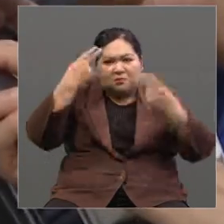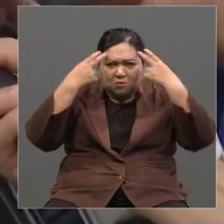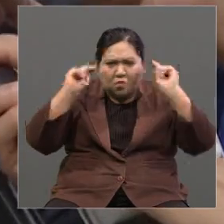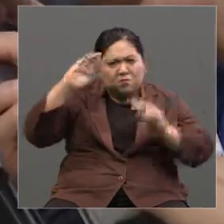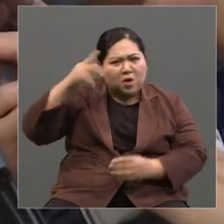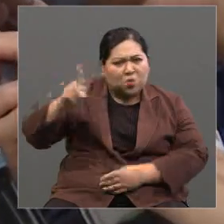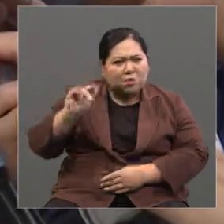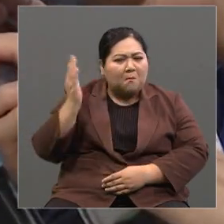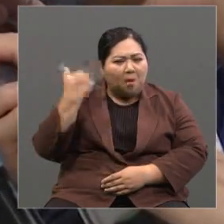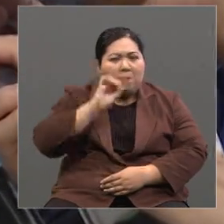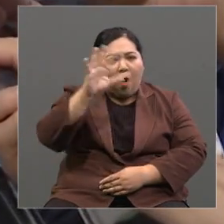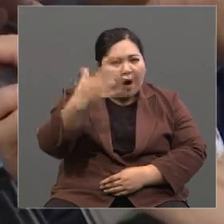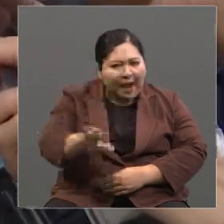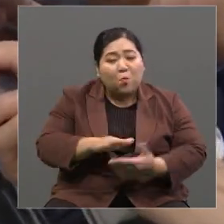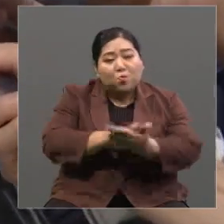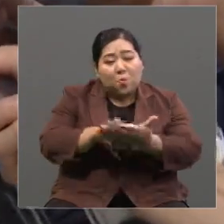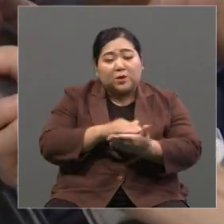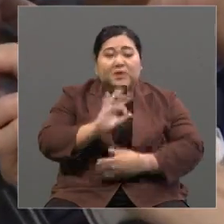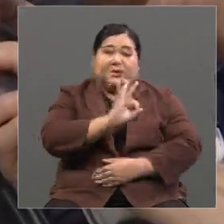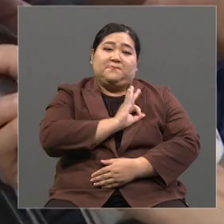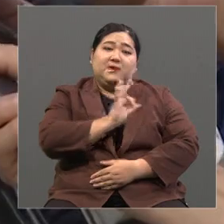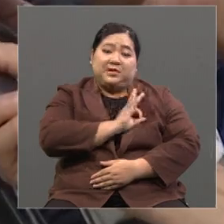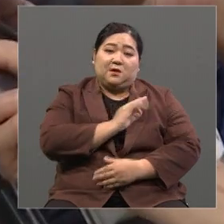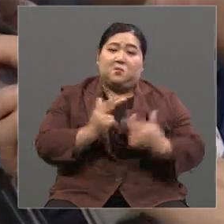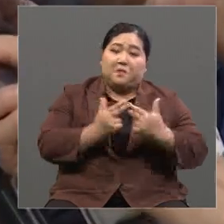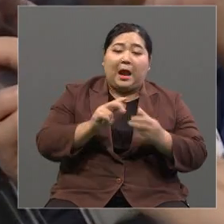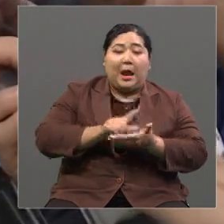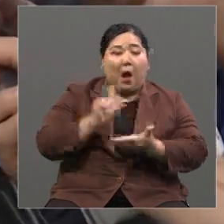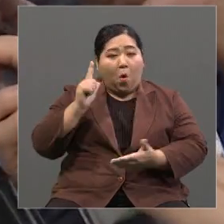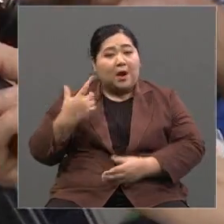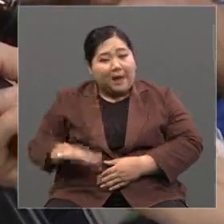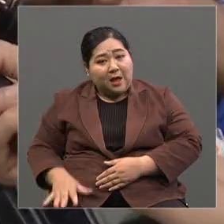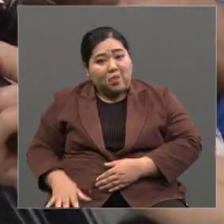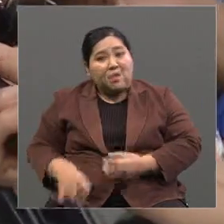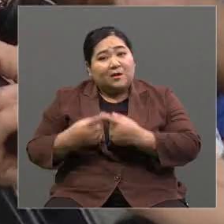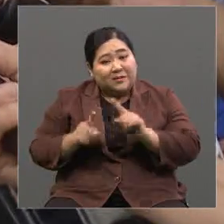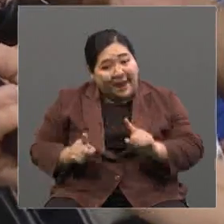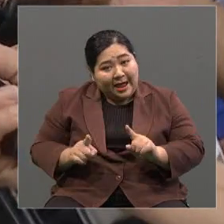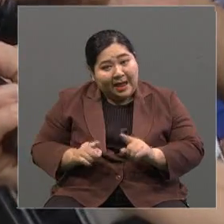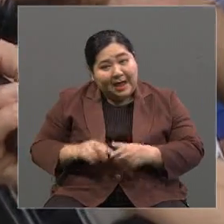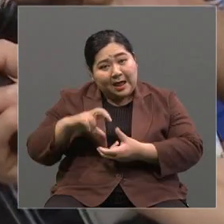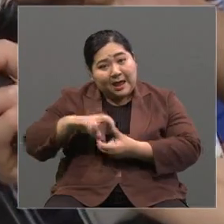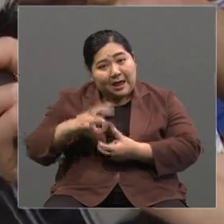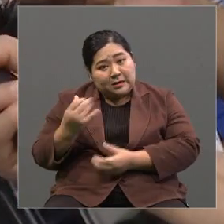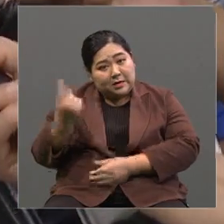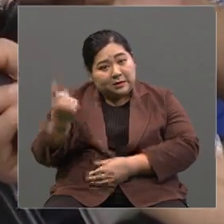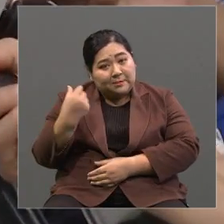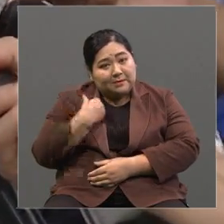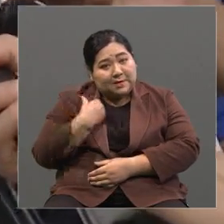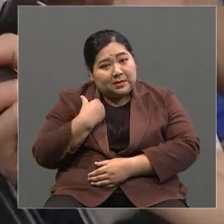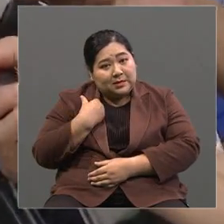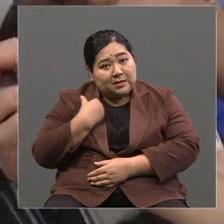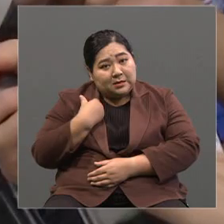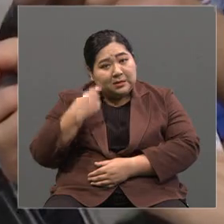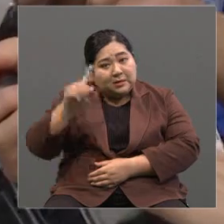เมืองลาออกจากสมาชิกของพรรครวมไทยสร้างชาติด้วยแต่พลังประชารัฐยังมีหนึ่งลุงไงทีนี้ว่าเอพอสลายขั้วสลาย